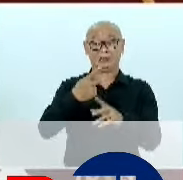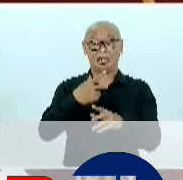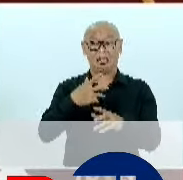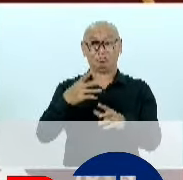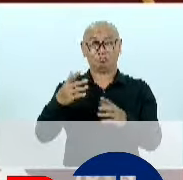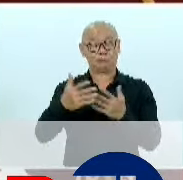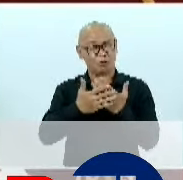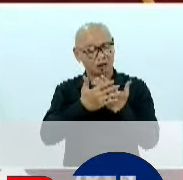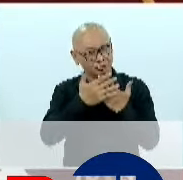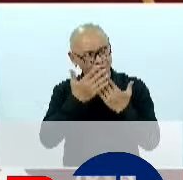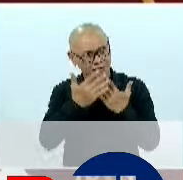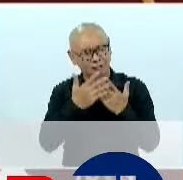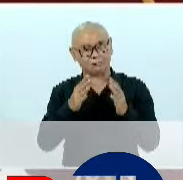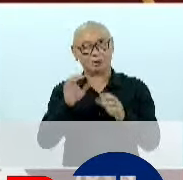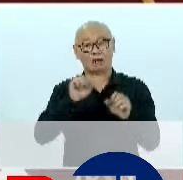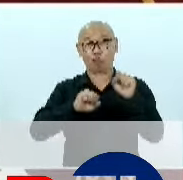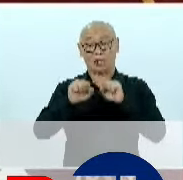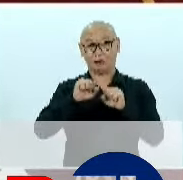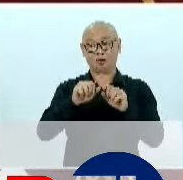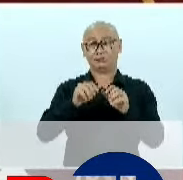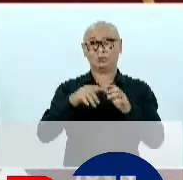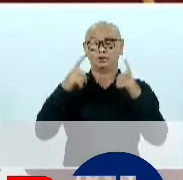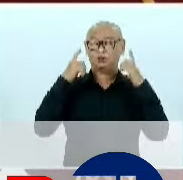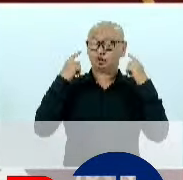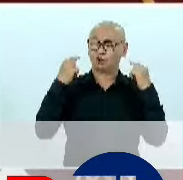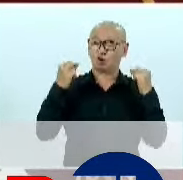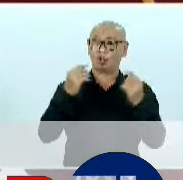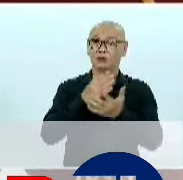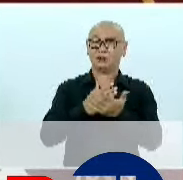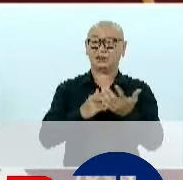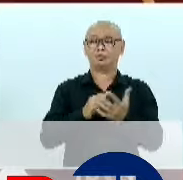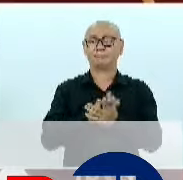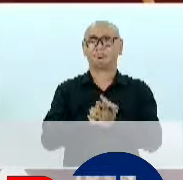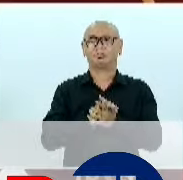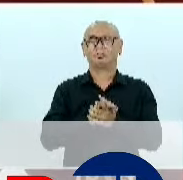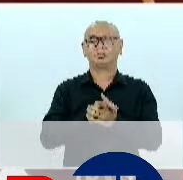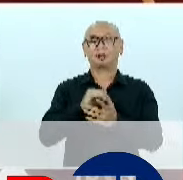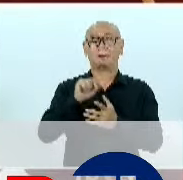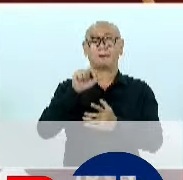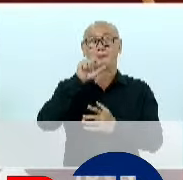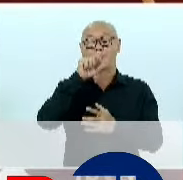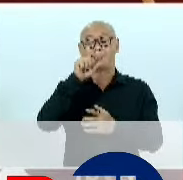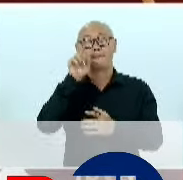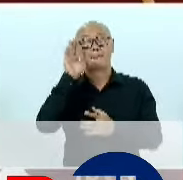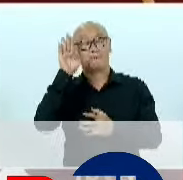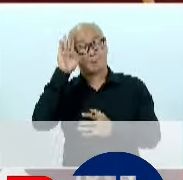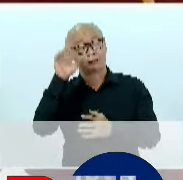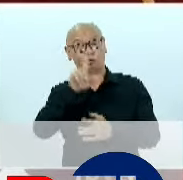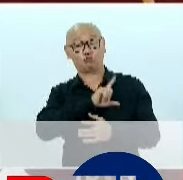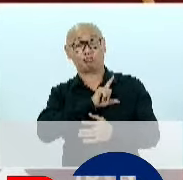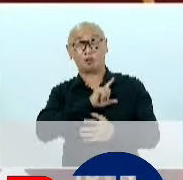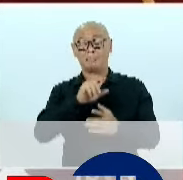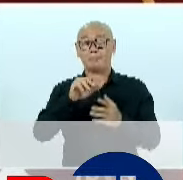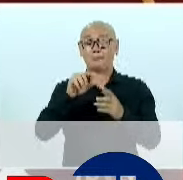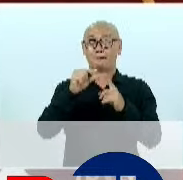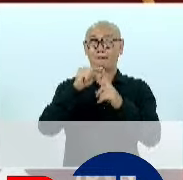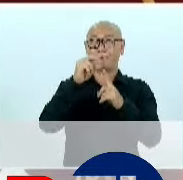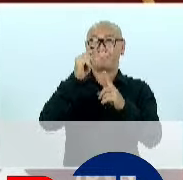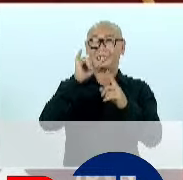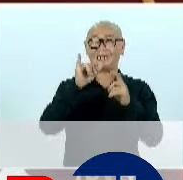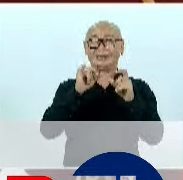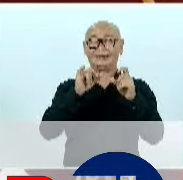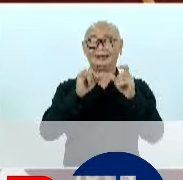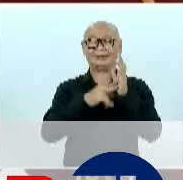tengahongwa Jawa sampaikan oleh Mas Lutfi sejatinya prinsip tersebut sudah pernah saya